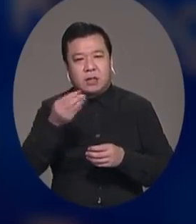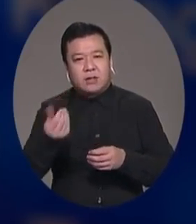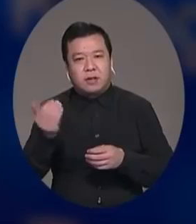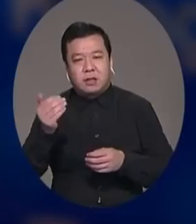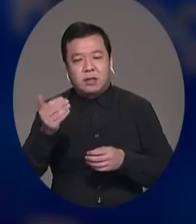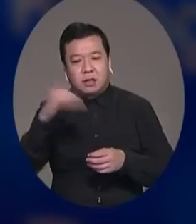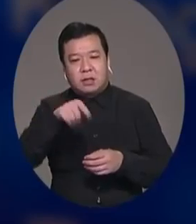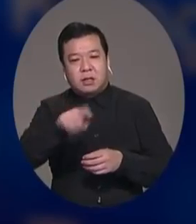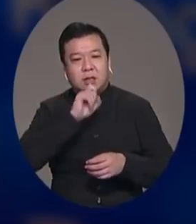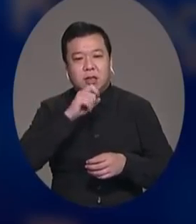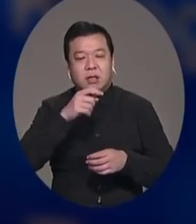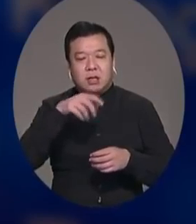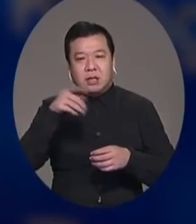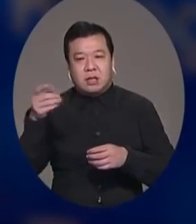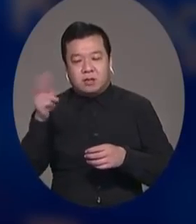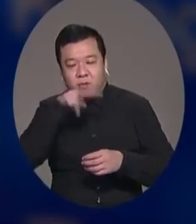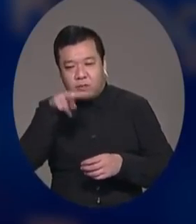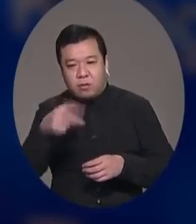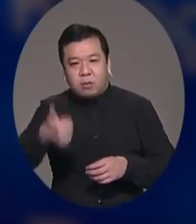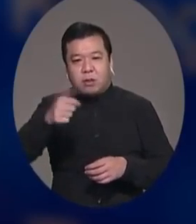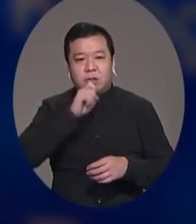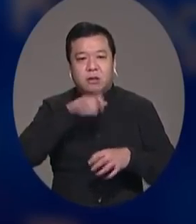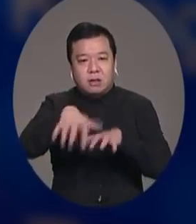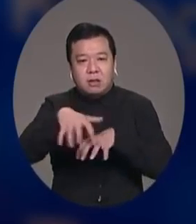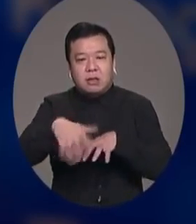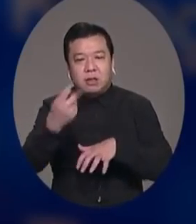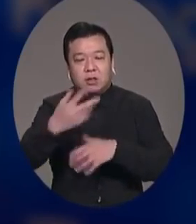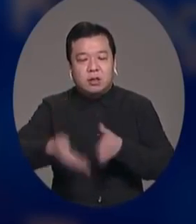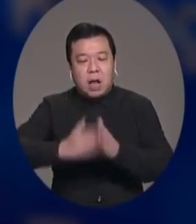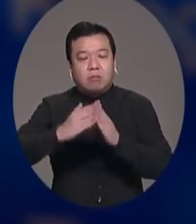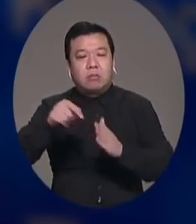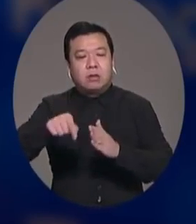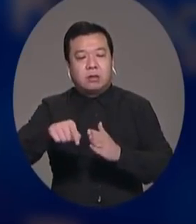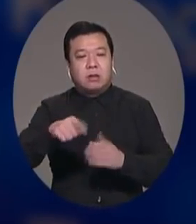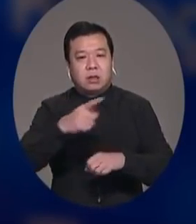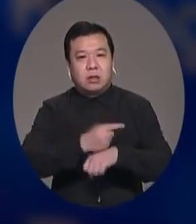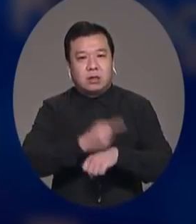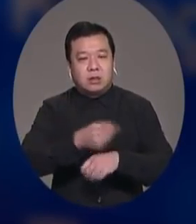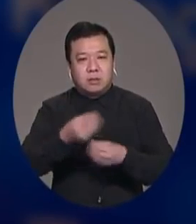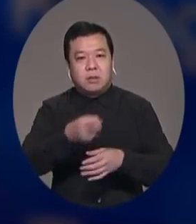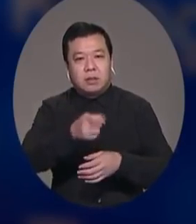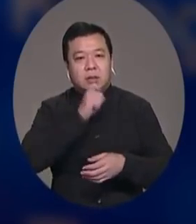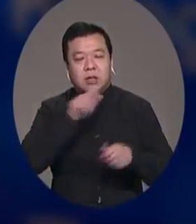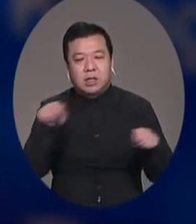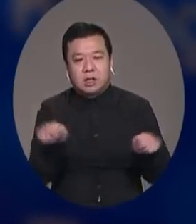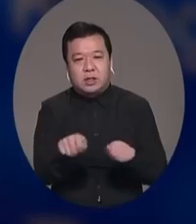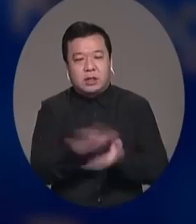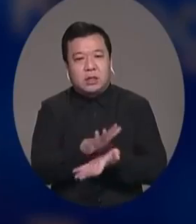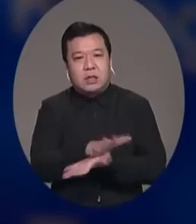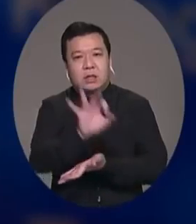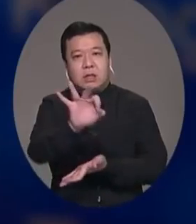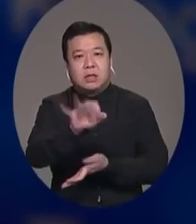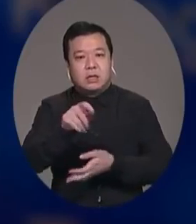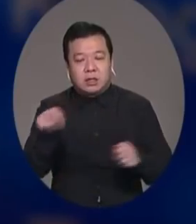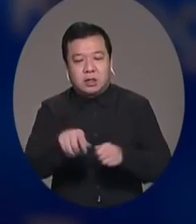幅面积超过12000平方米的农地作重置，暂时仅获批出三年的短期使用年期。